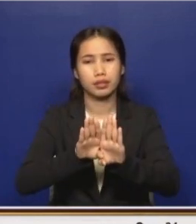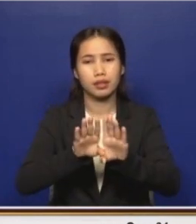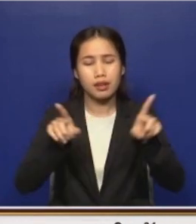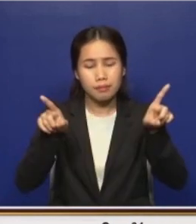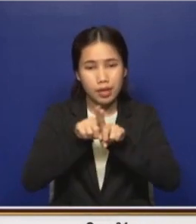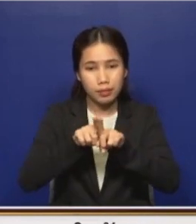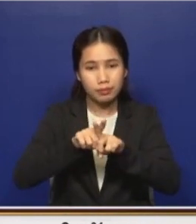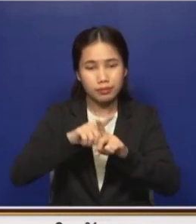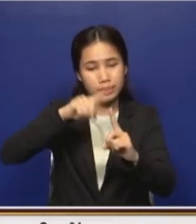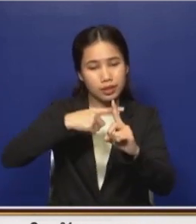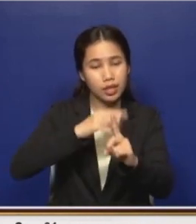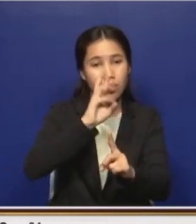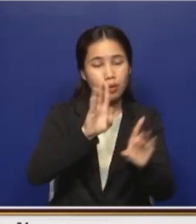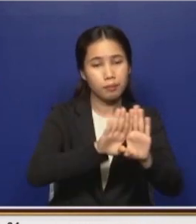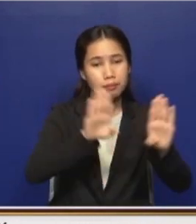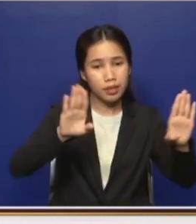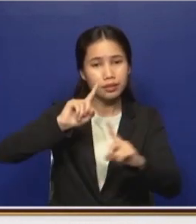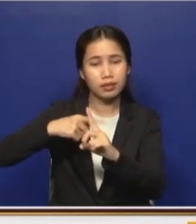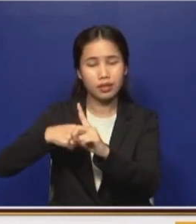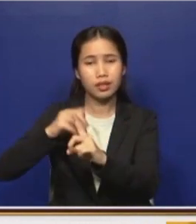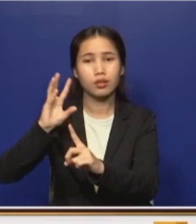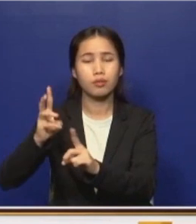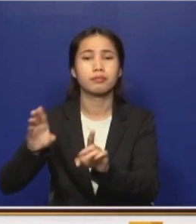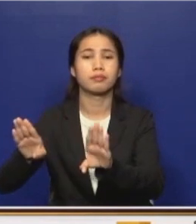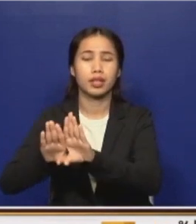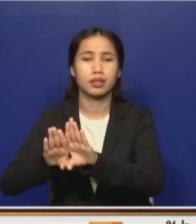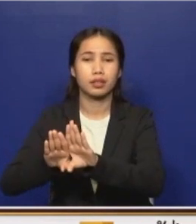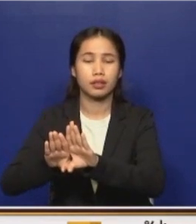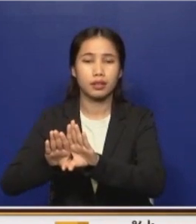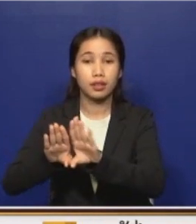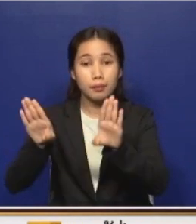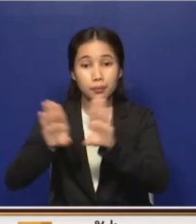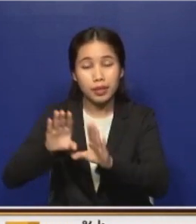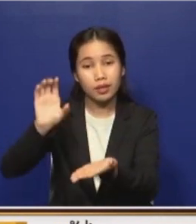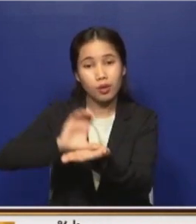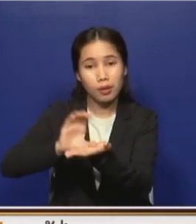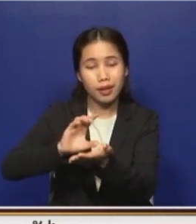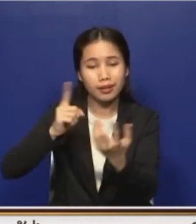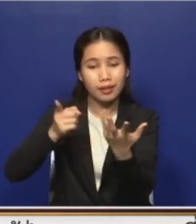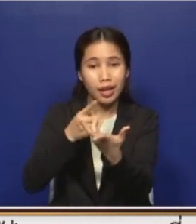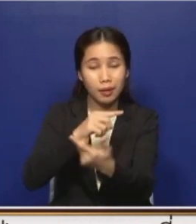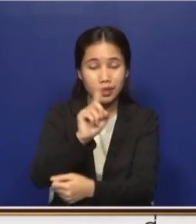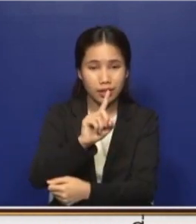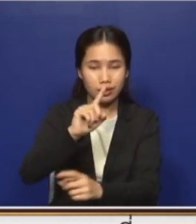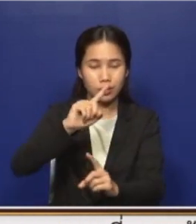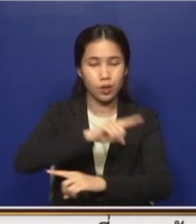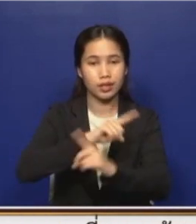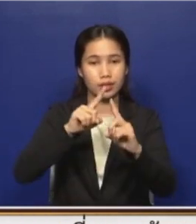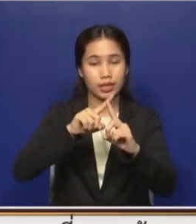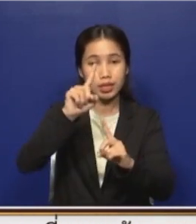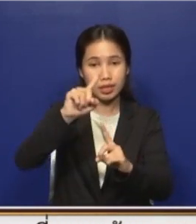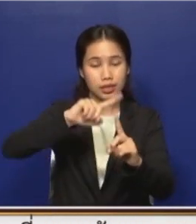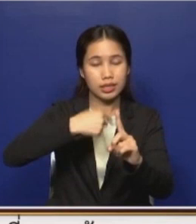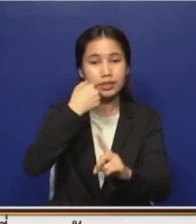ะเรามีรายได้อย่างเงี้ยครับเราขาดดุลอย่างเงี้ยครับแล้วปี64เ